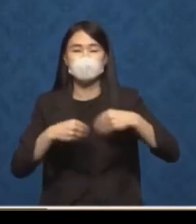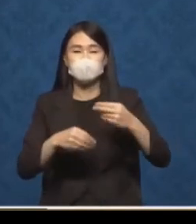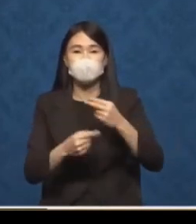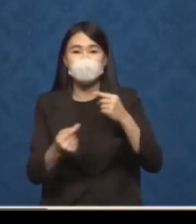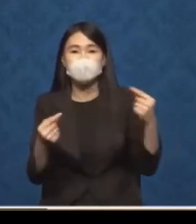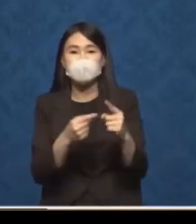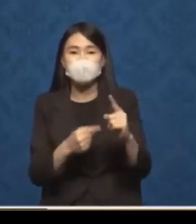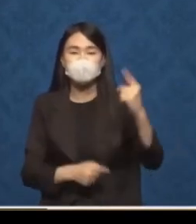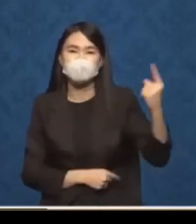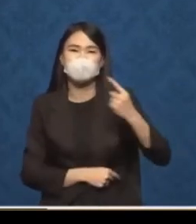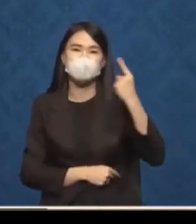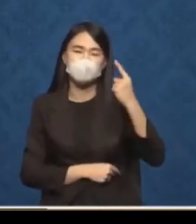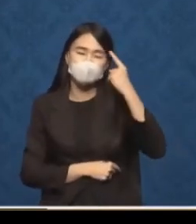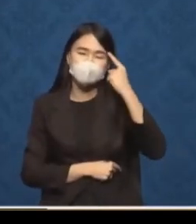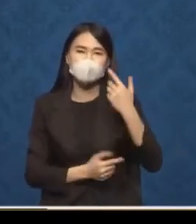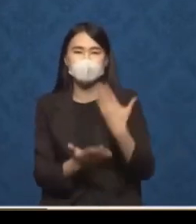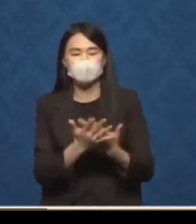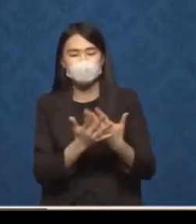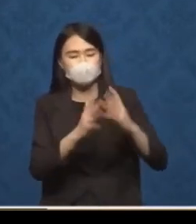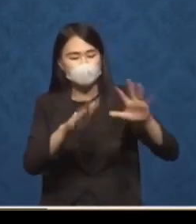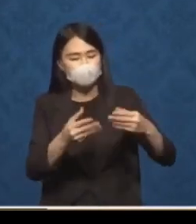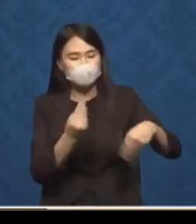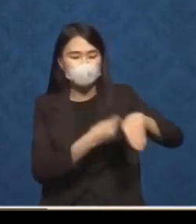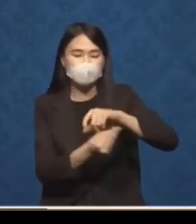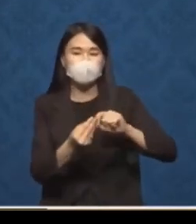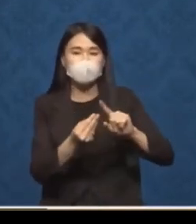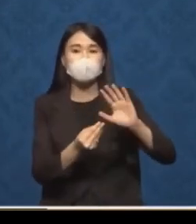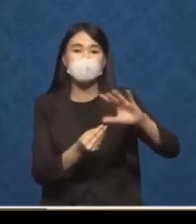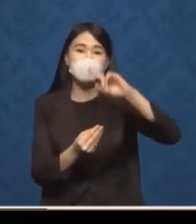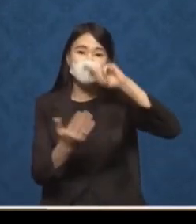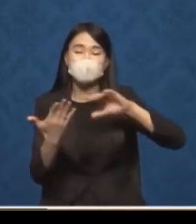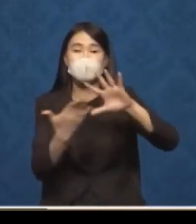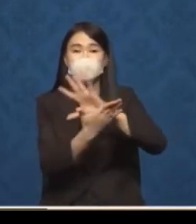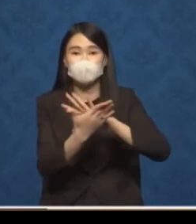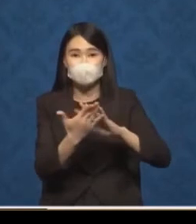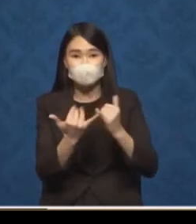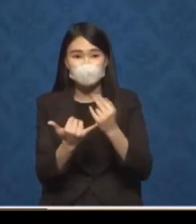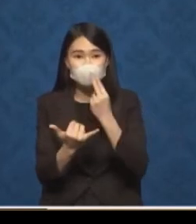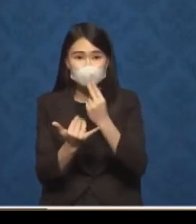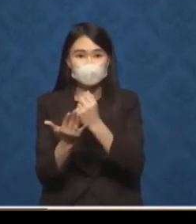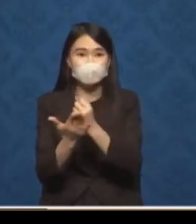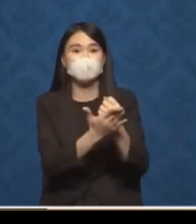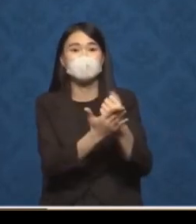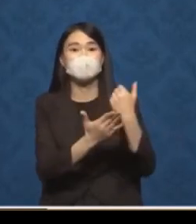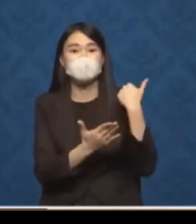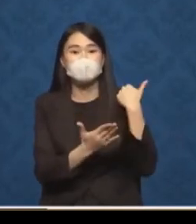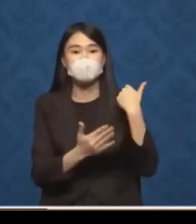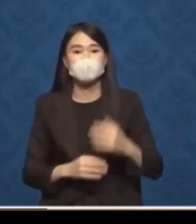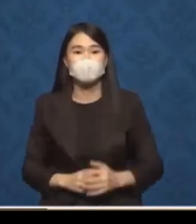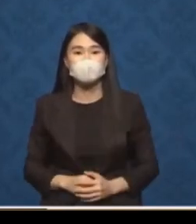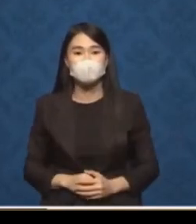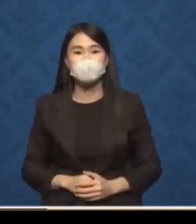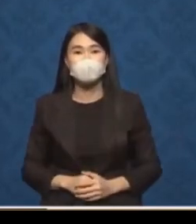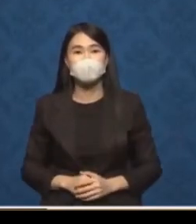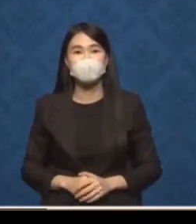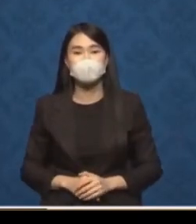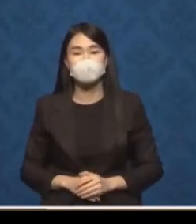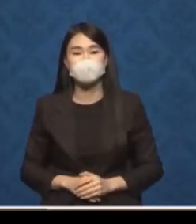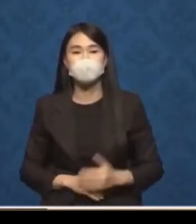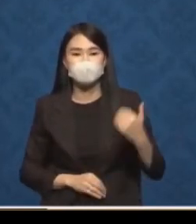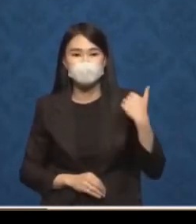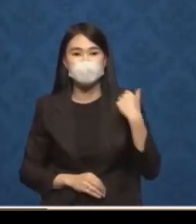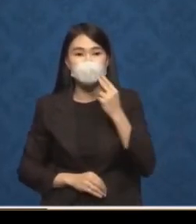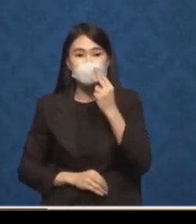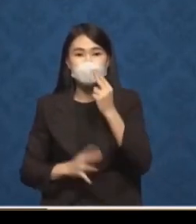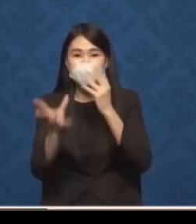ที่ยวเพื่อใช้ในการหารายได้เข้ามาสู่ประเทศชาติที่เกาะพีพีก็ยังมีการศึกษ